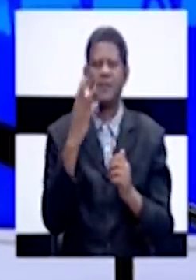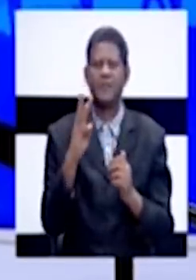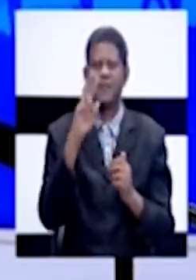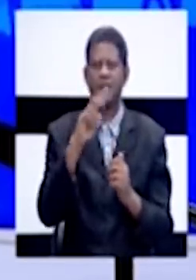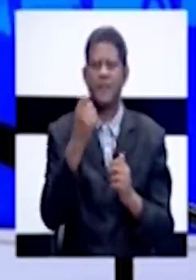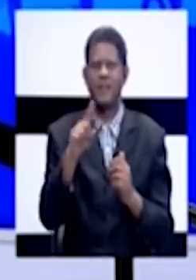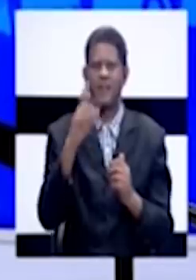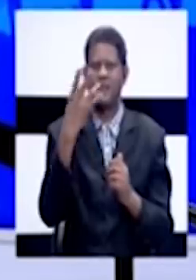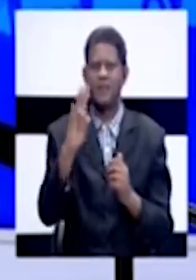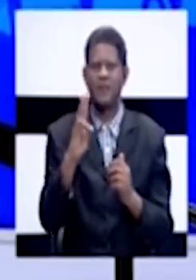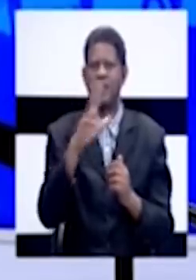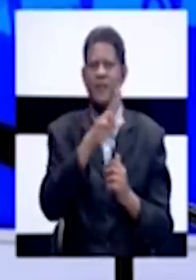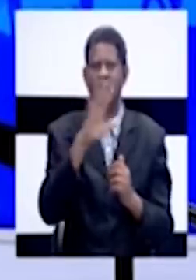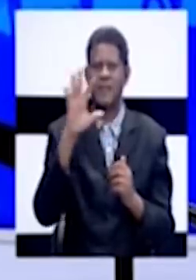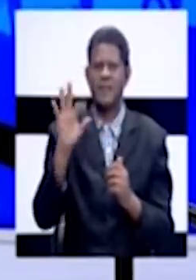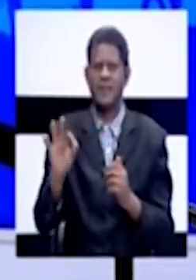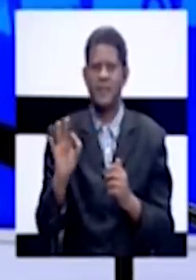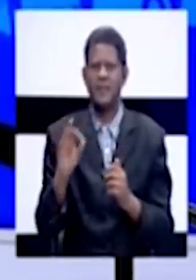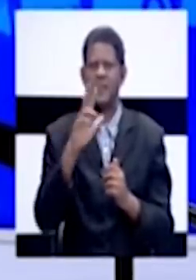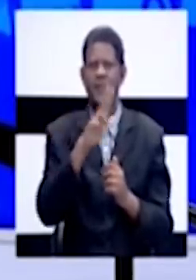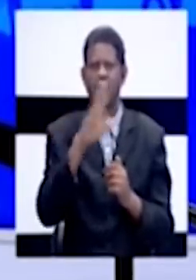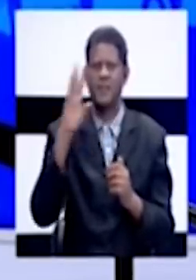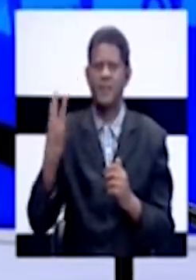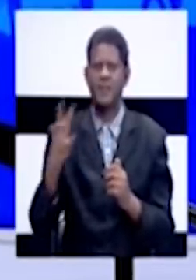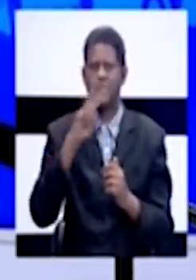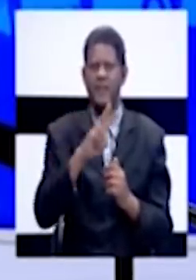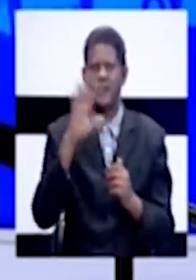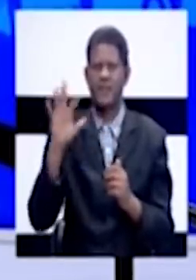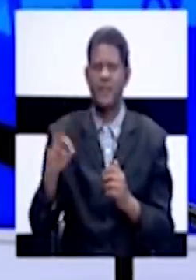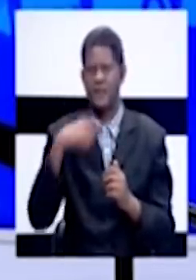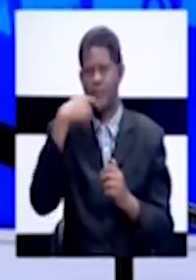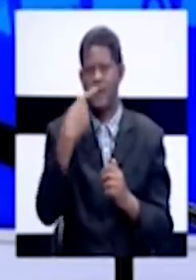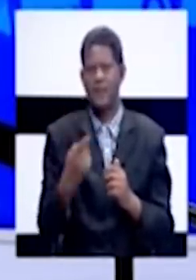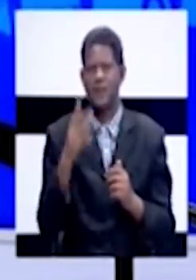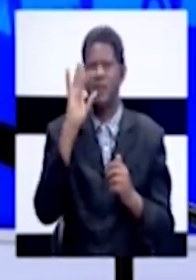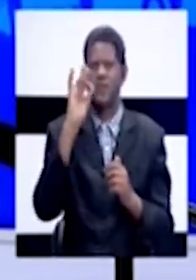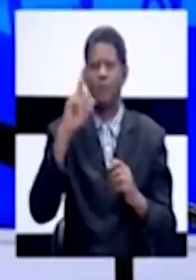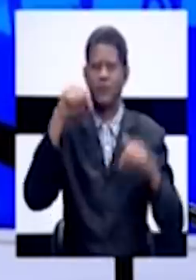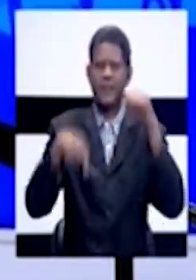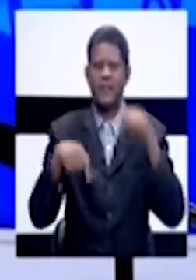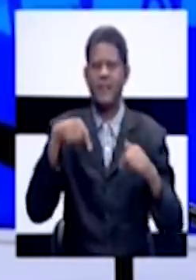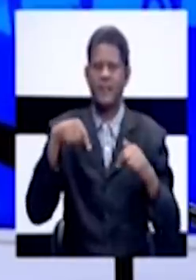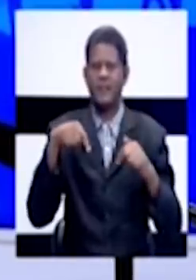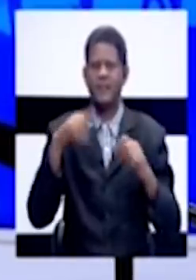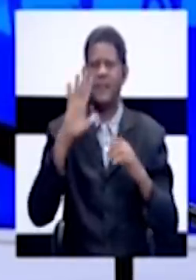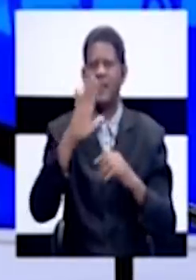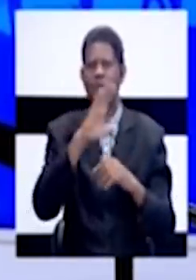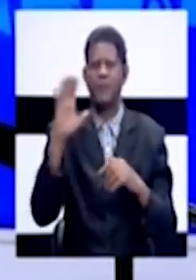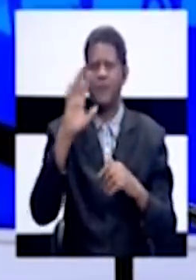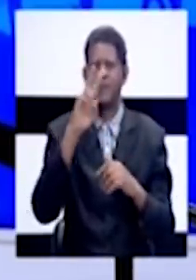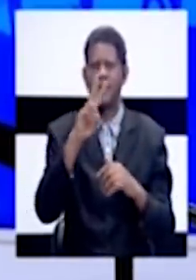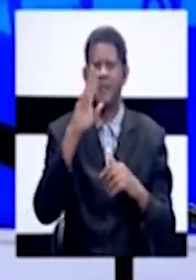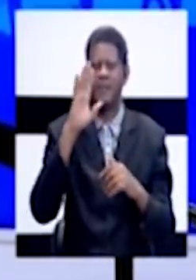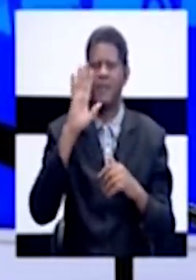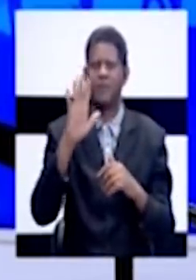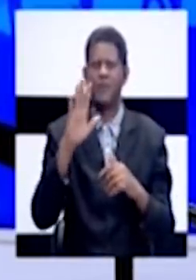حدة أسرت شعاتة سلاسان شعاتة سلاسان شدشتن إسران شعاتة زبهالو شمنت إغرنياتات حمشتن ميتن إسران